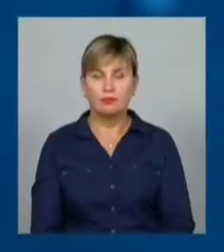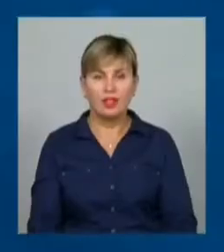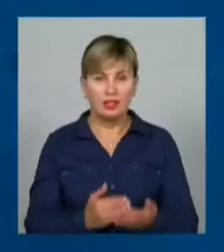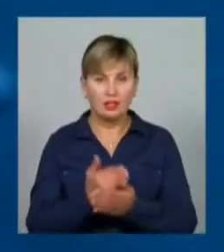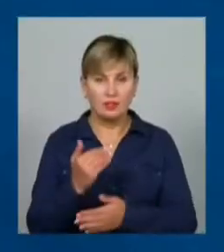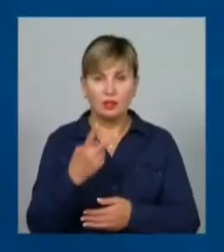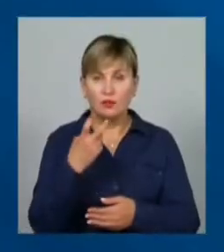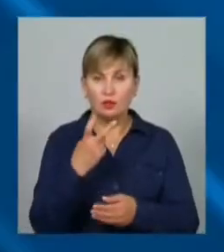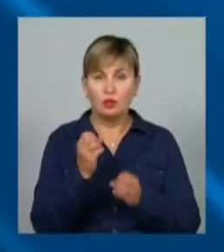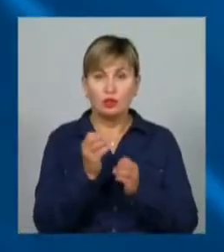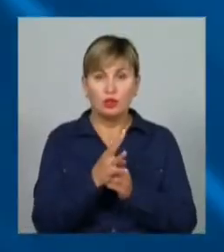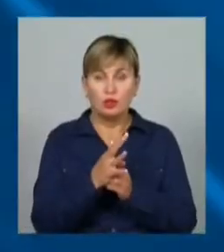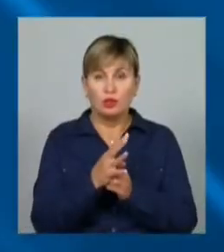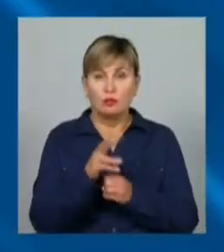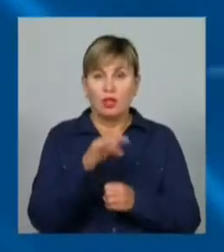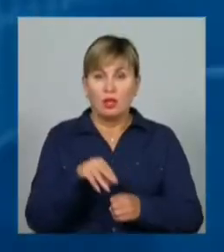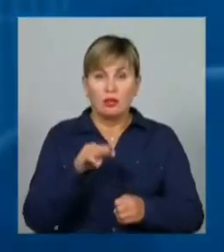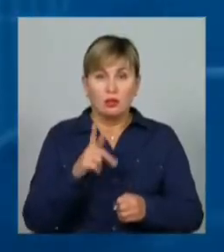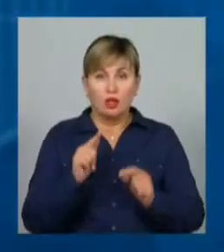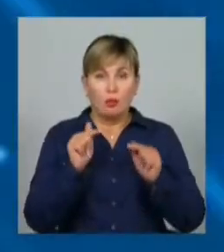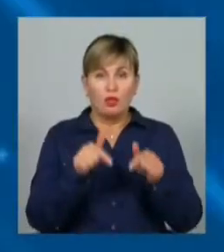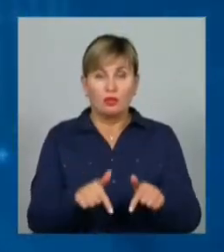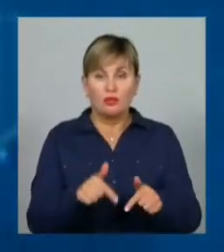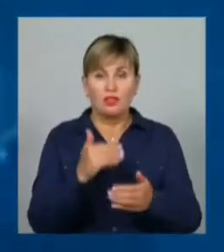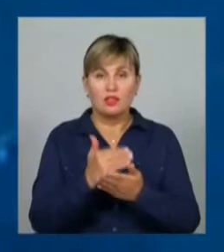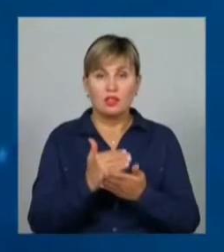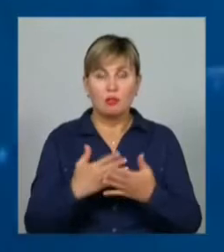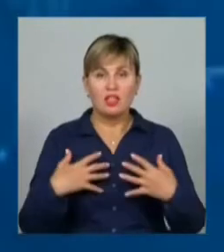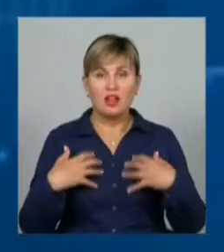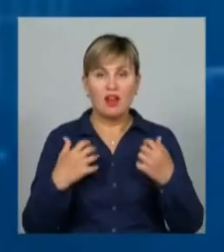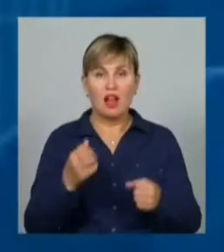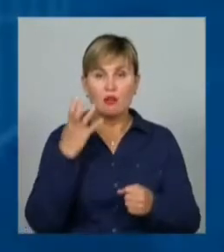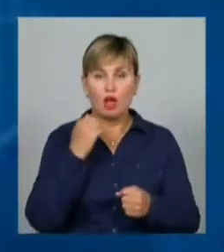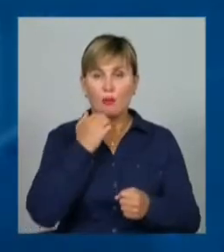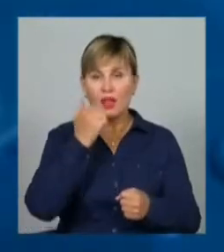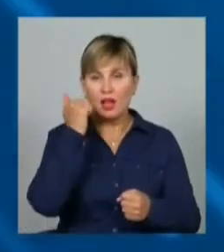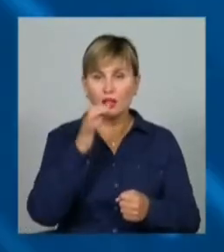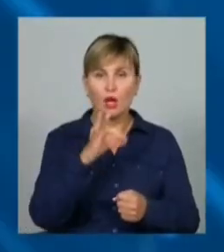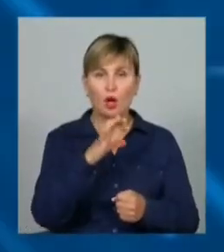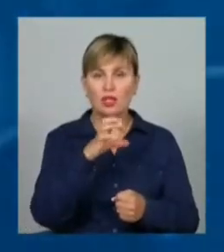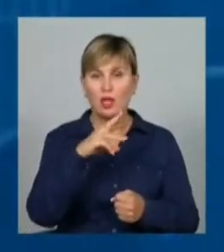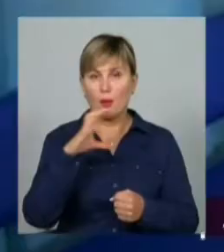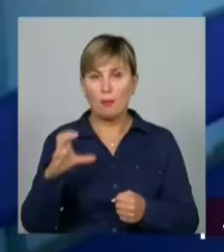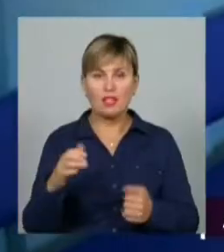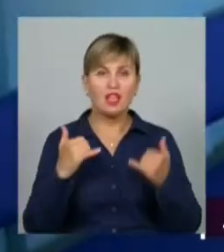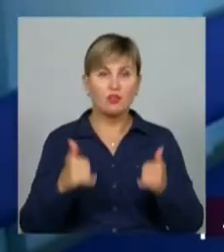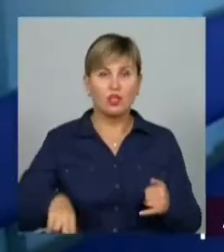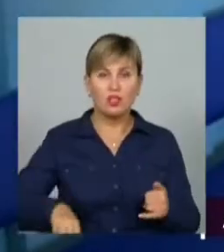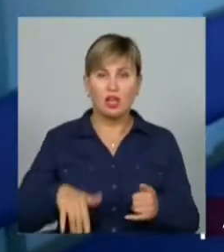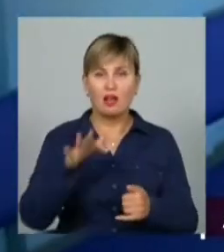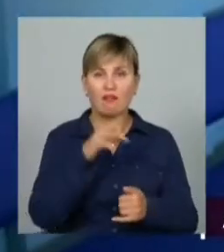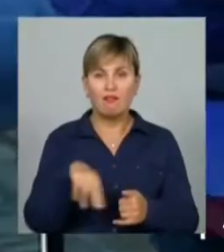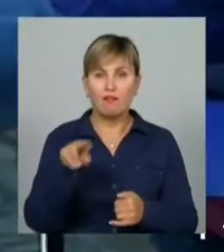Свыше 214 миллиардов тенге поступило в систему здравоохранения Алматы благодаря ОСМС. Сегодня директор фонда